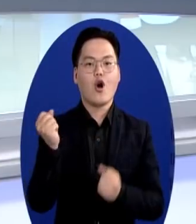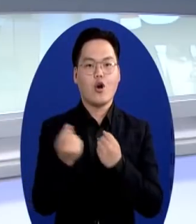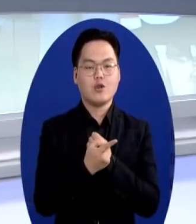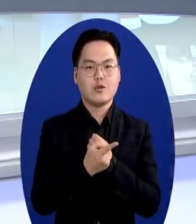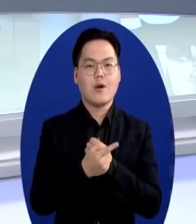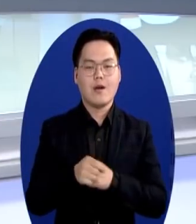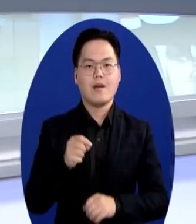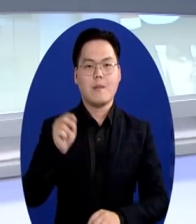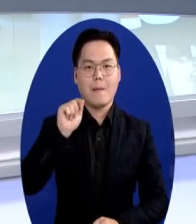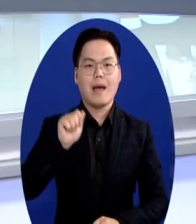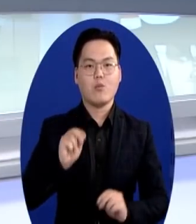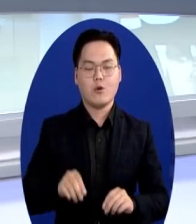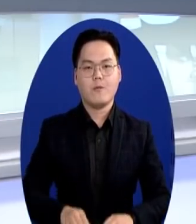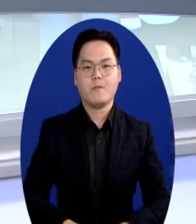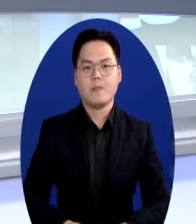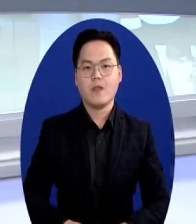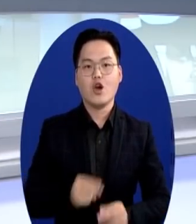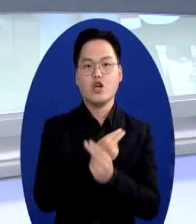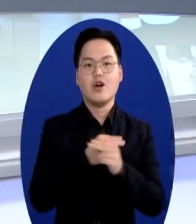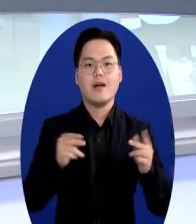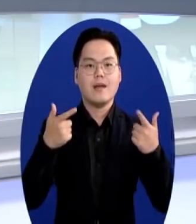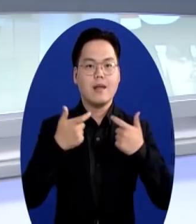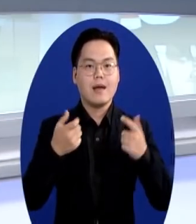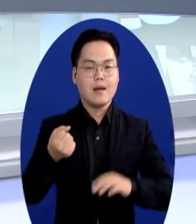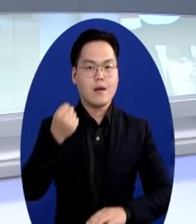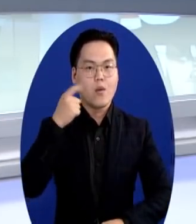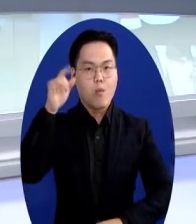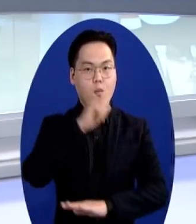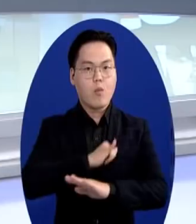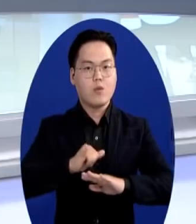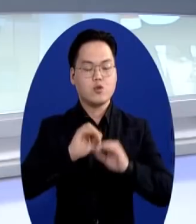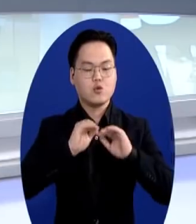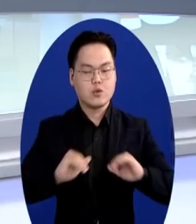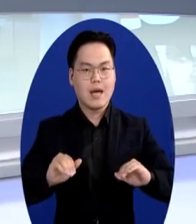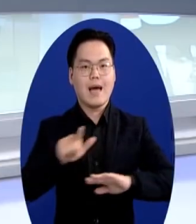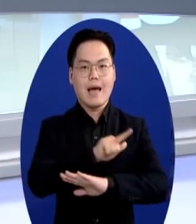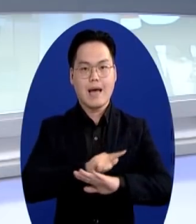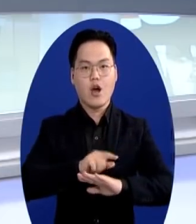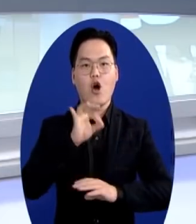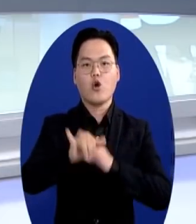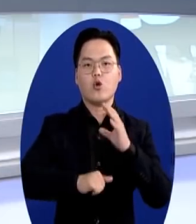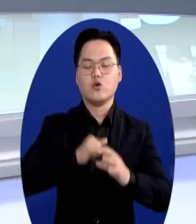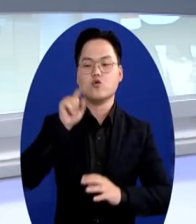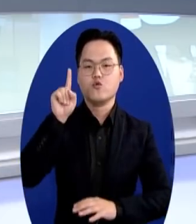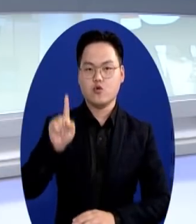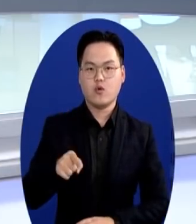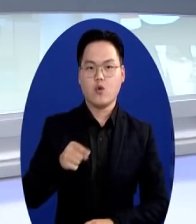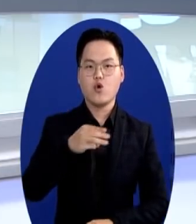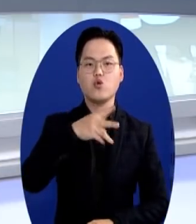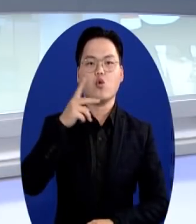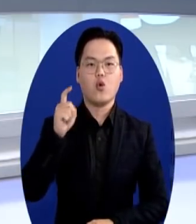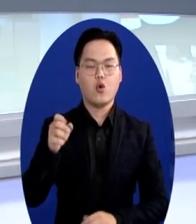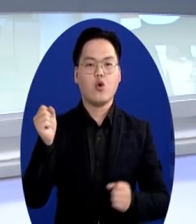тэмдэглэсэн нь вэ. Тэгвэл чөлөөлөх дайны ялалт нь Монгол улс тусгаар тогтнол бүрэн эрхэт байдал олон улсад хүлээн зөвшөөрүүлэхэд түүхэн үүрэг